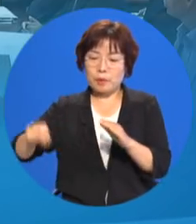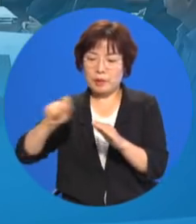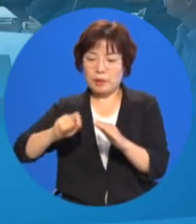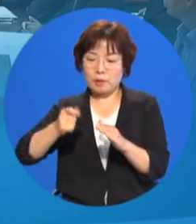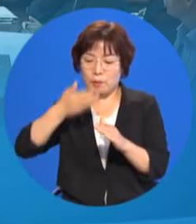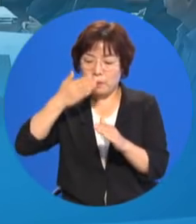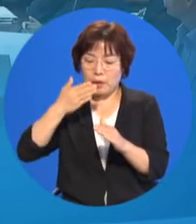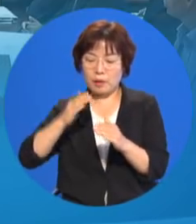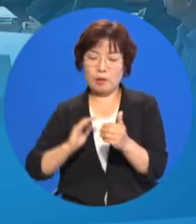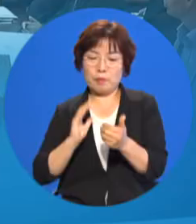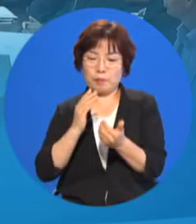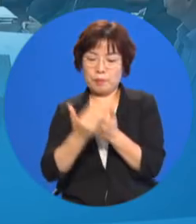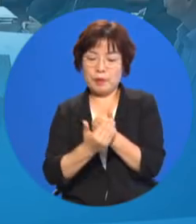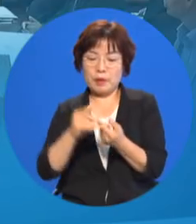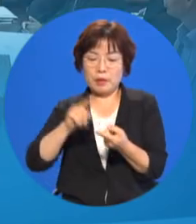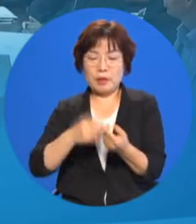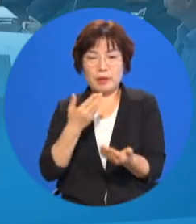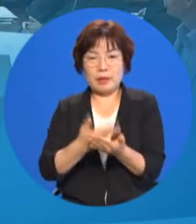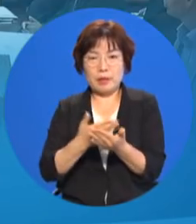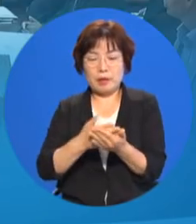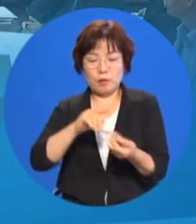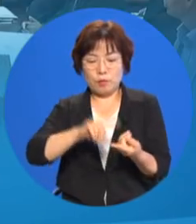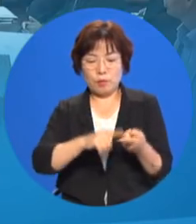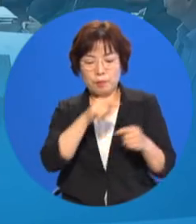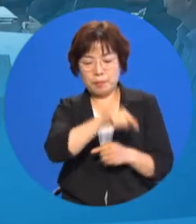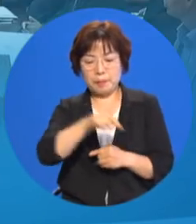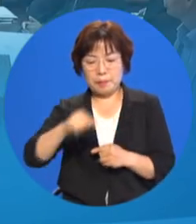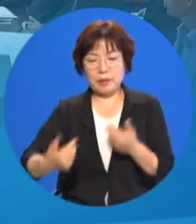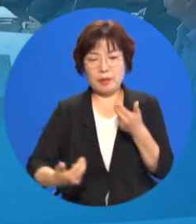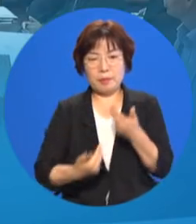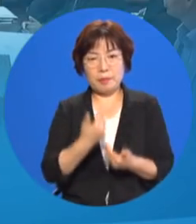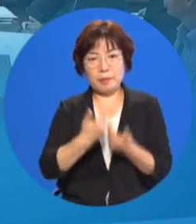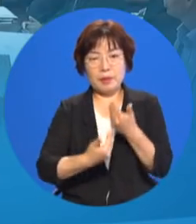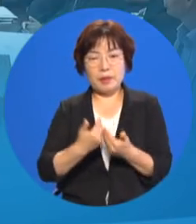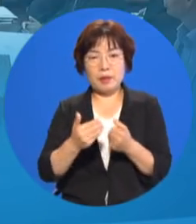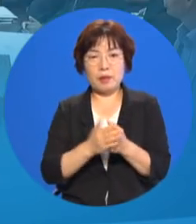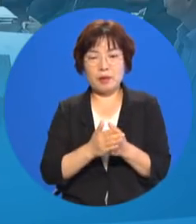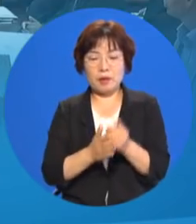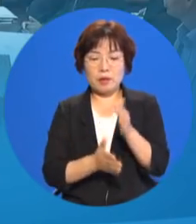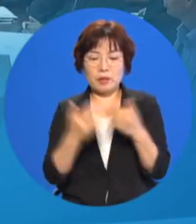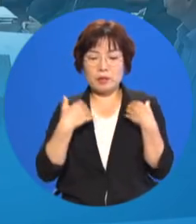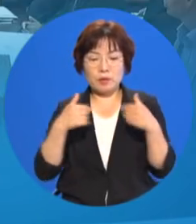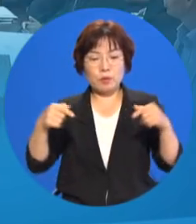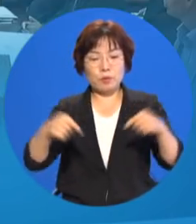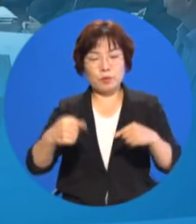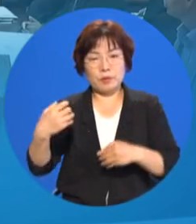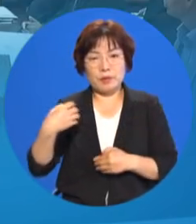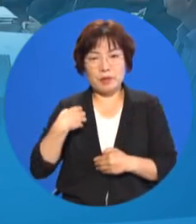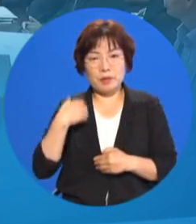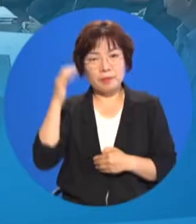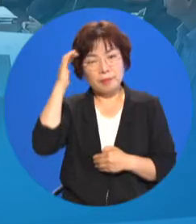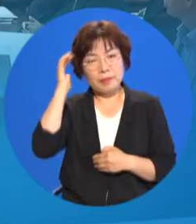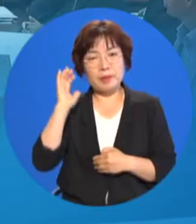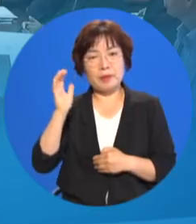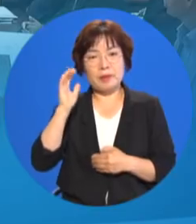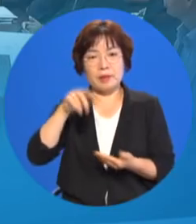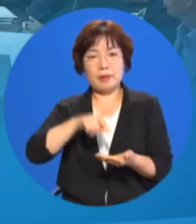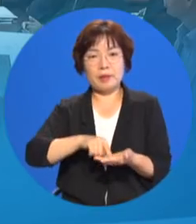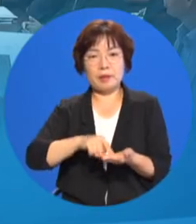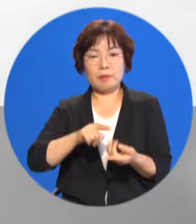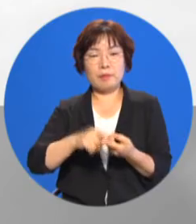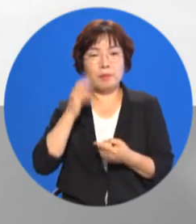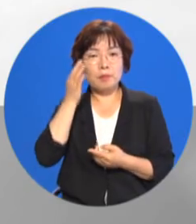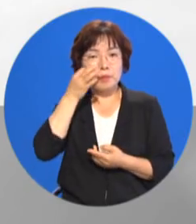요구가 강하게 대립하고 있기 때문인데요. 이를 조율해야 하는 광양시도 곤혹스러운 모습입니다. 김종수 기자입니다.